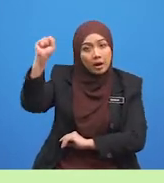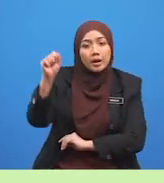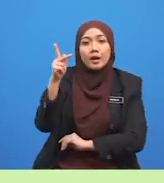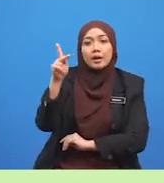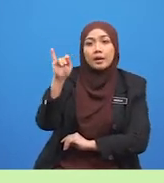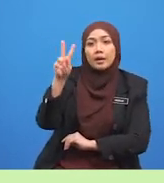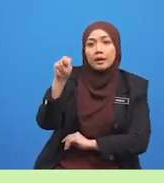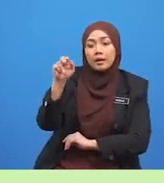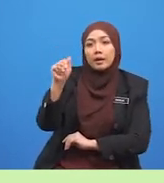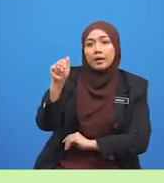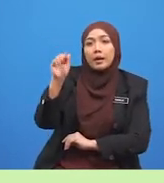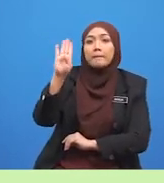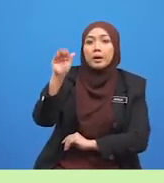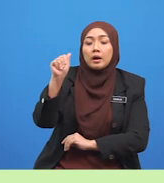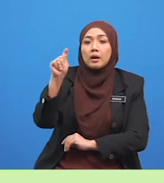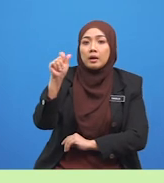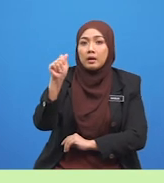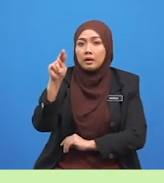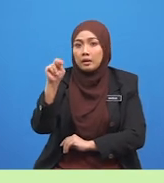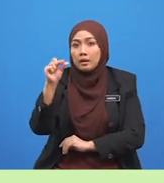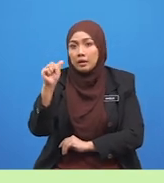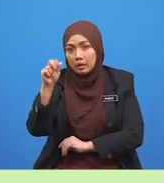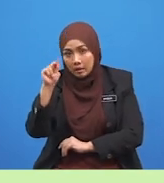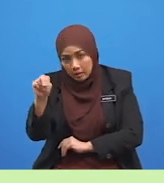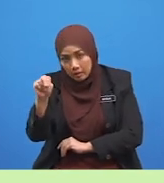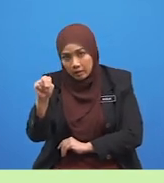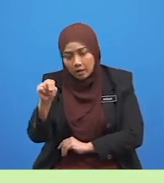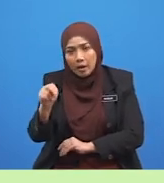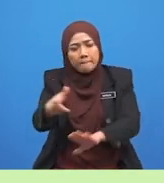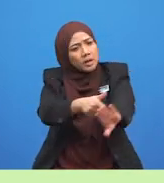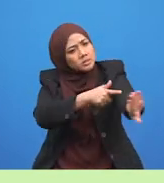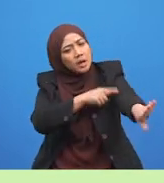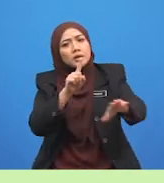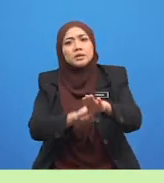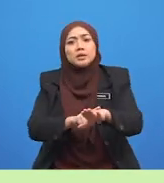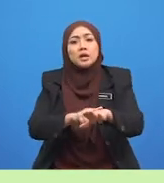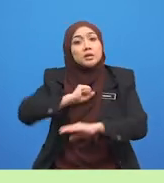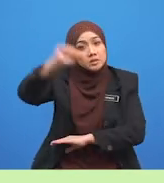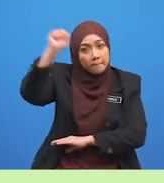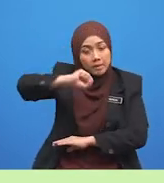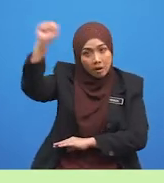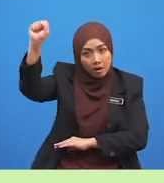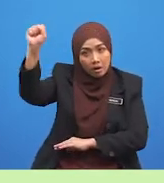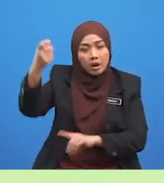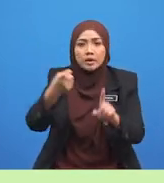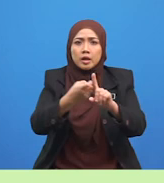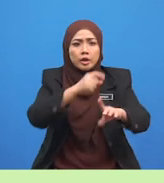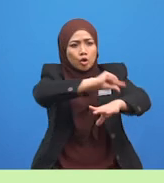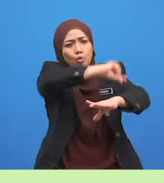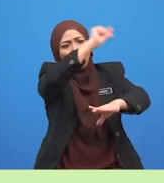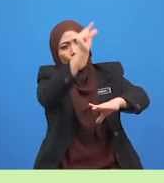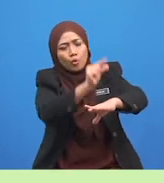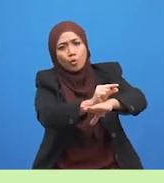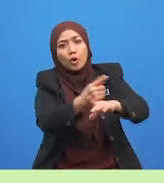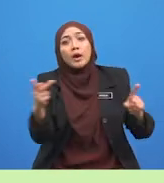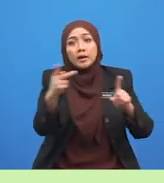terpanjang di Sabah. Sungai ini mengalir dari kawasan pergunungan di barat daya Sabah ke Laut